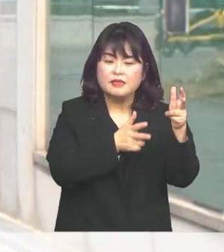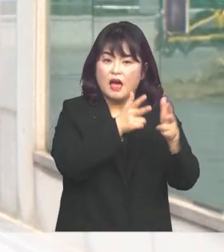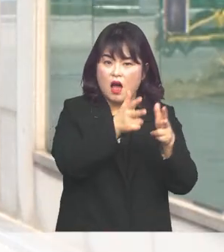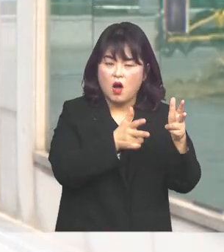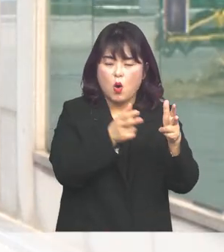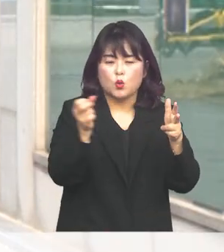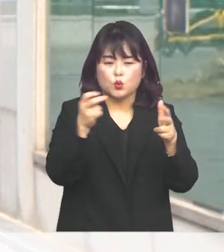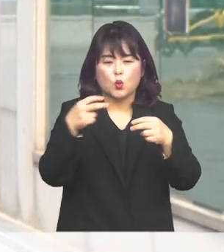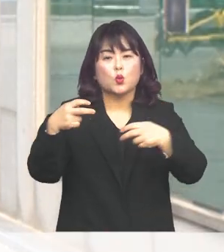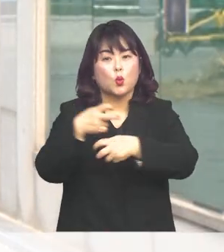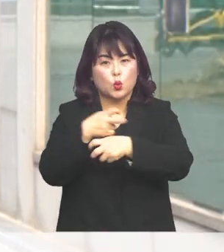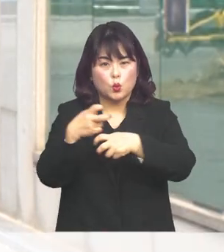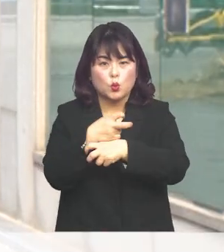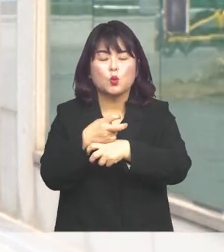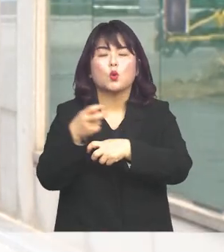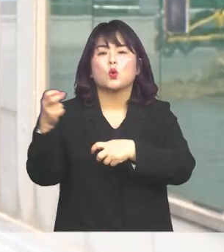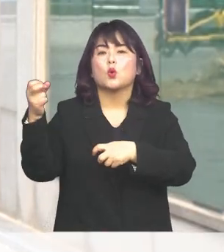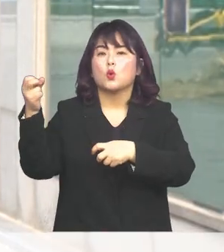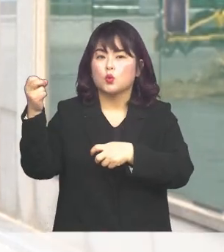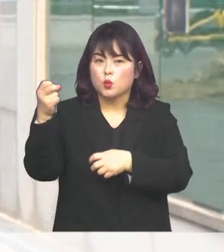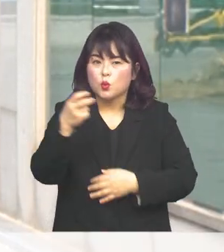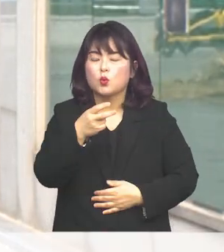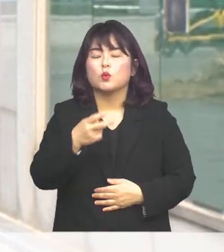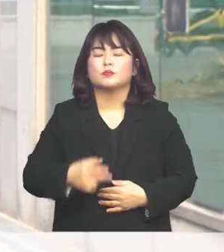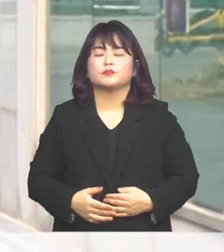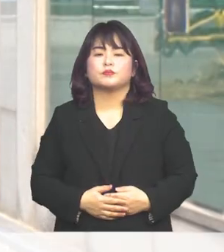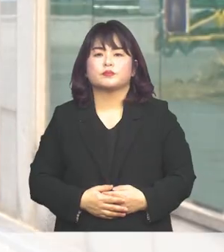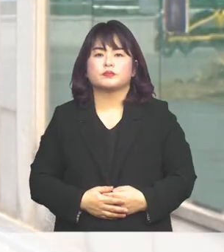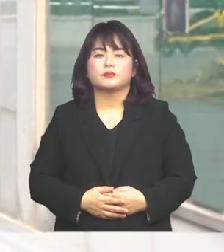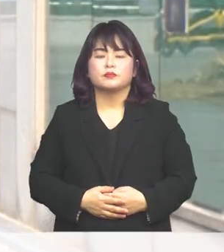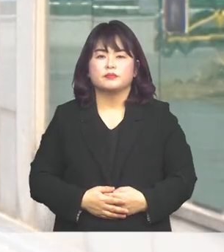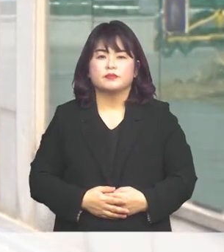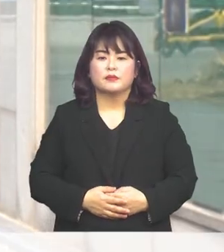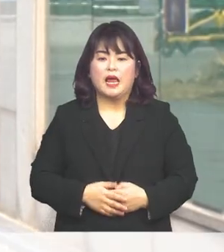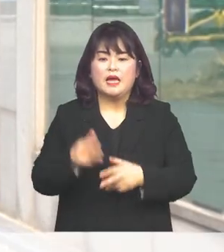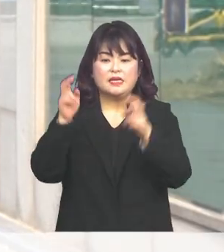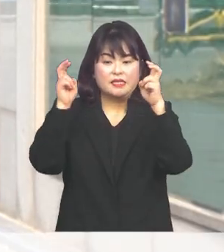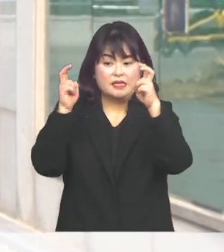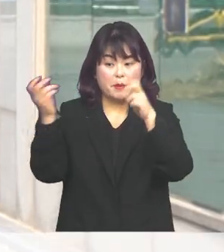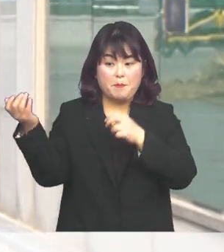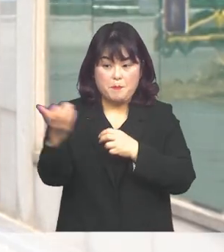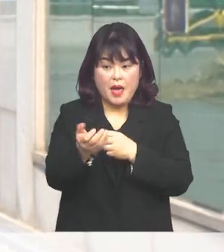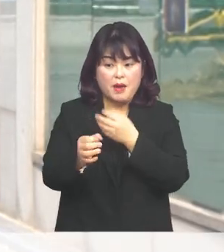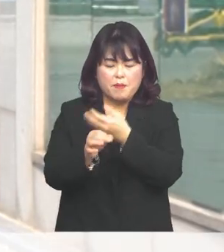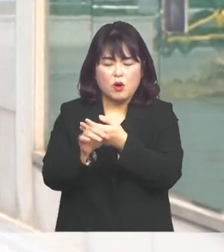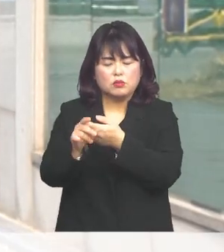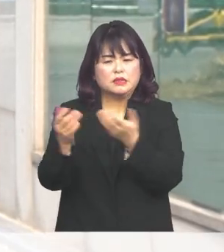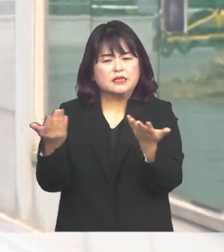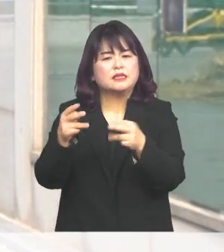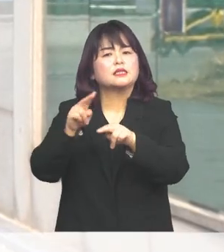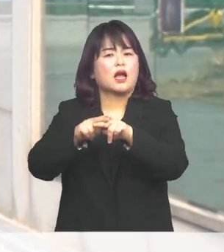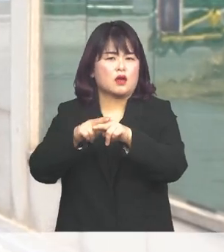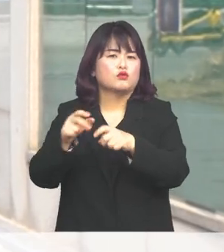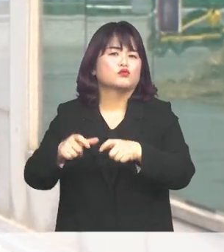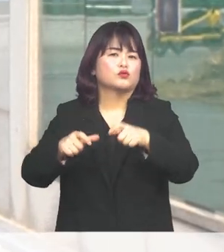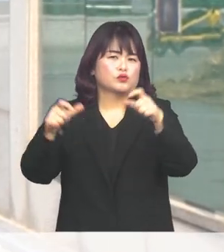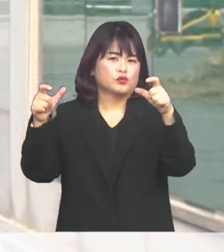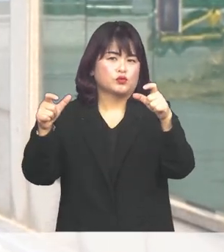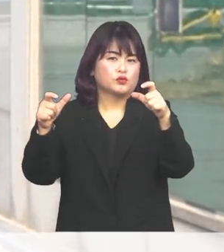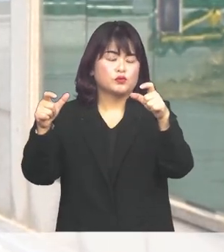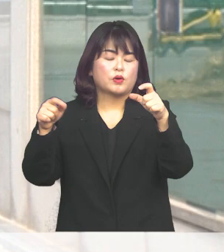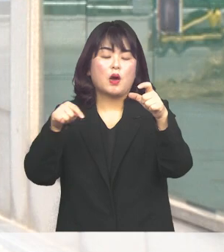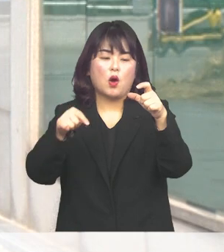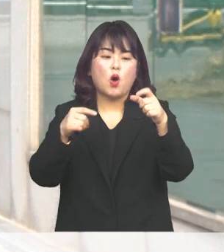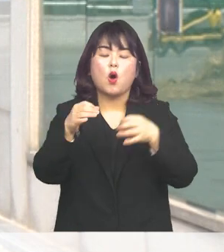상업이라든지 교통이라든지 또 기업이 있음으로 인해서 일자리 창출도 많이